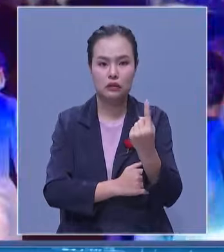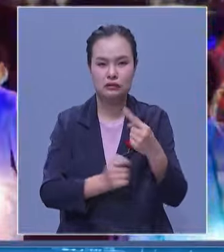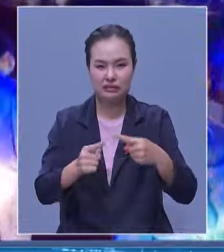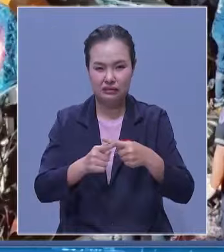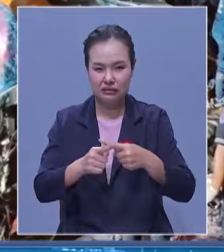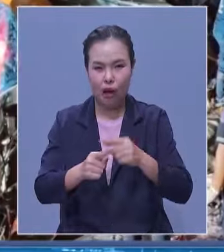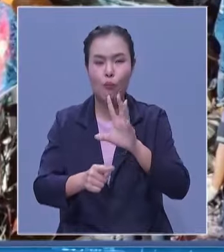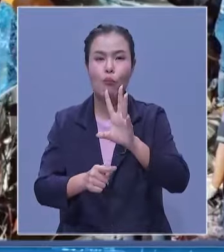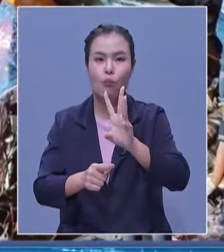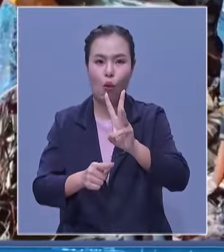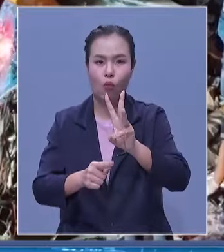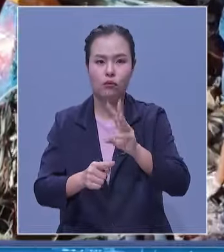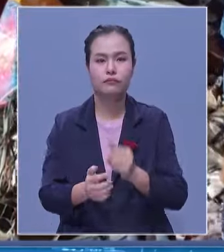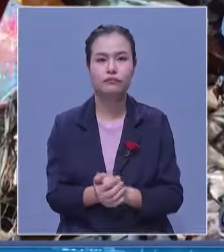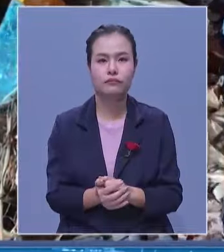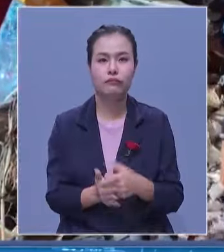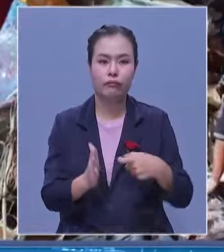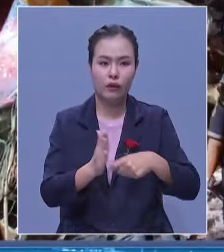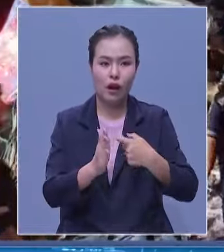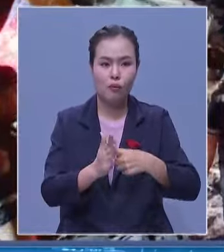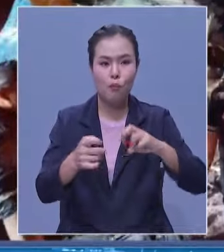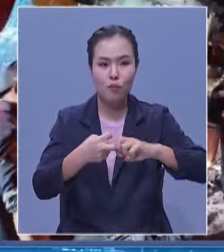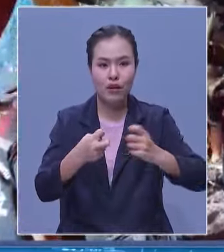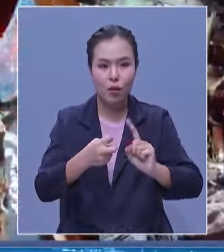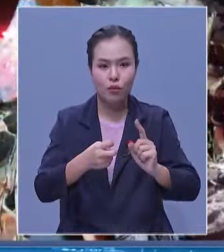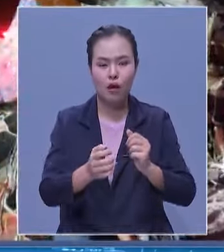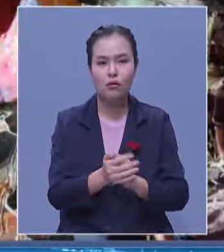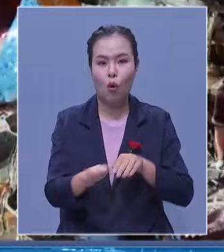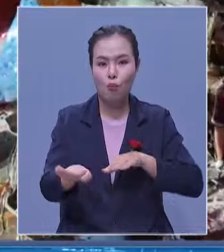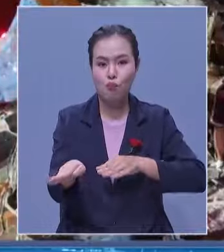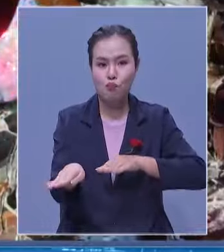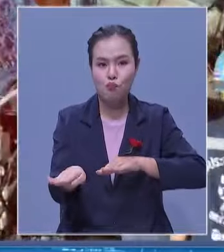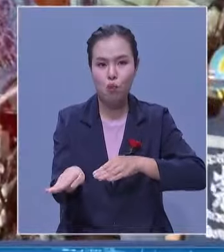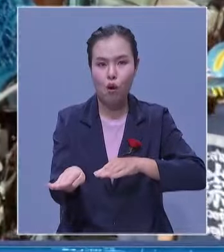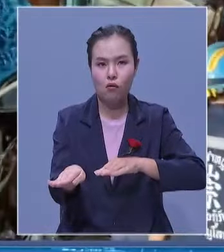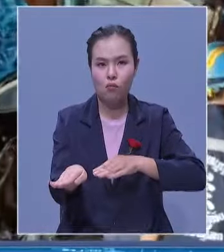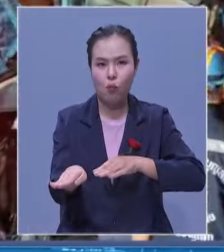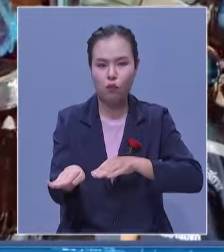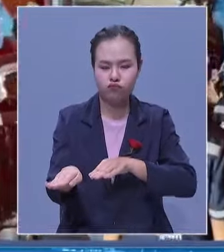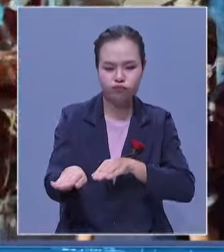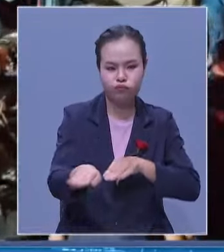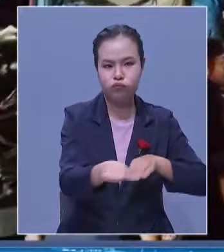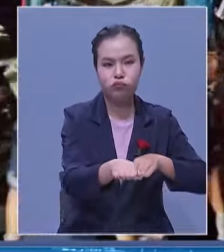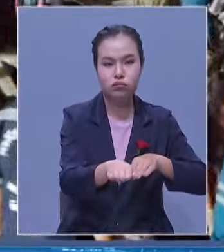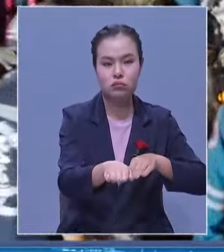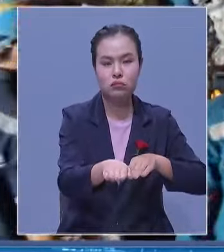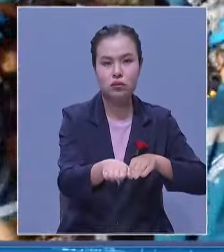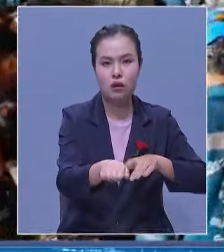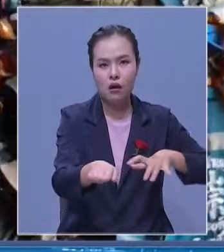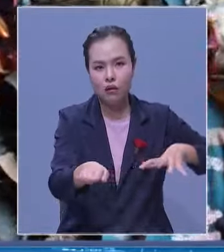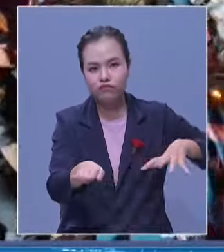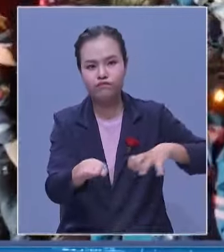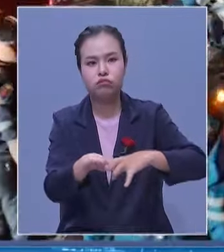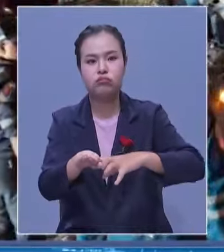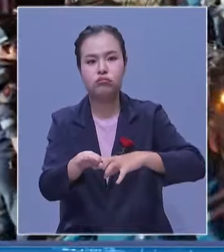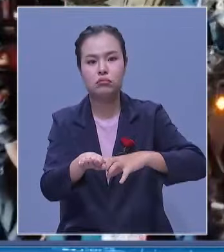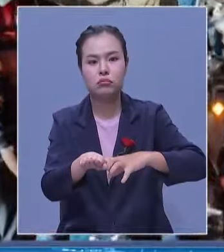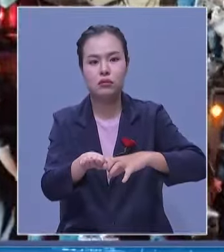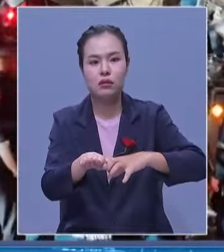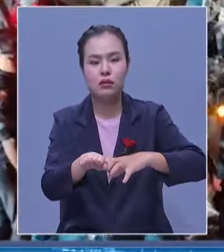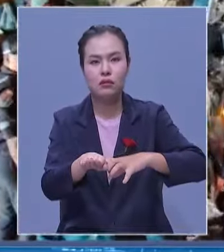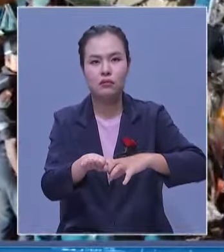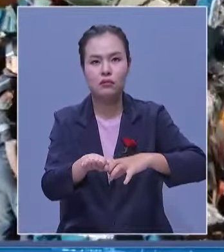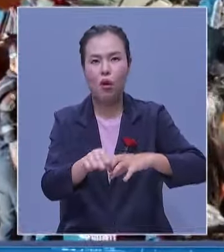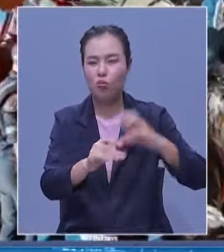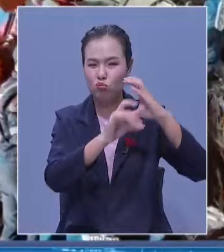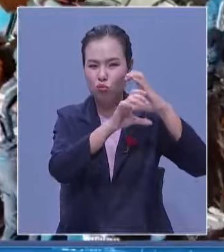จ็บอีก6รายนะครับสาเหตุเกิดจากรถพ่วงเนี่ยนะครับมีการเปลี่ยนเลนกระทันหันก็เลยเกิดเหตุนี้ขึ้นมาแล้วดูสภาพของร